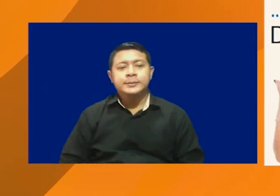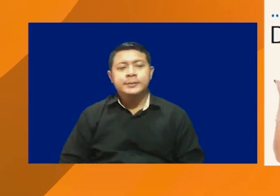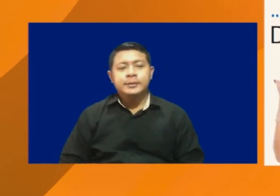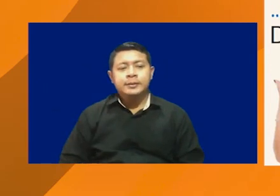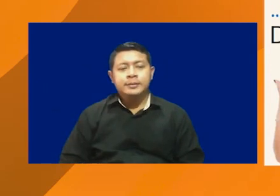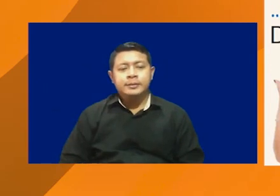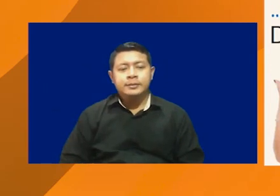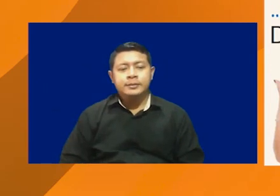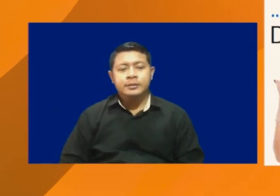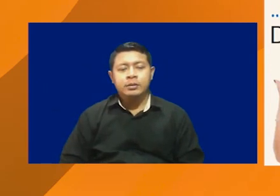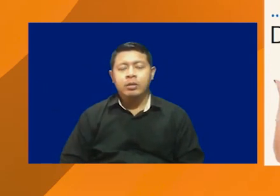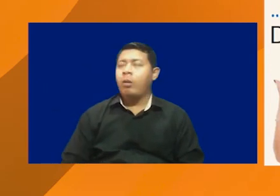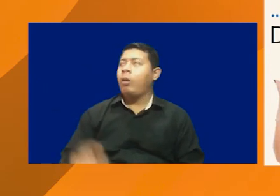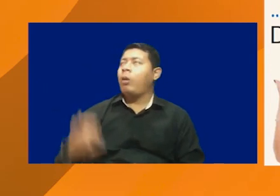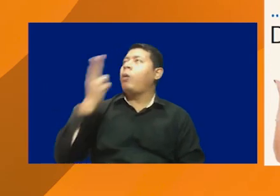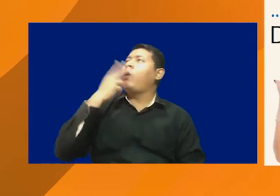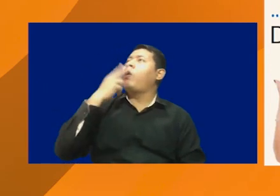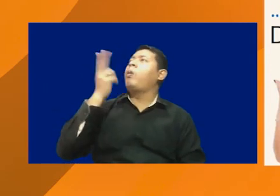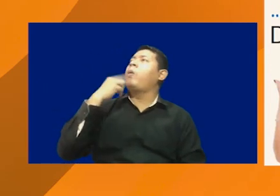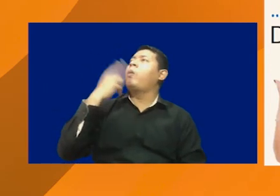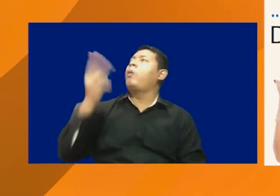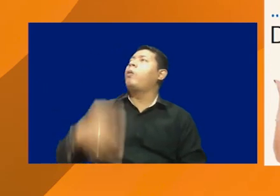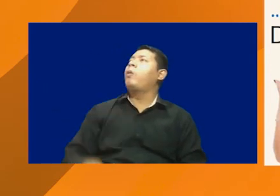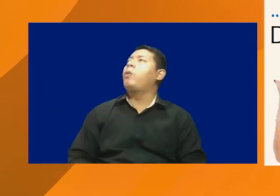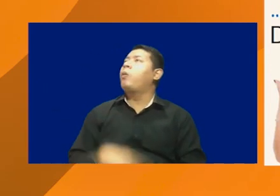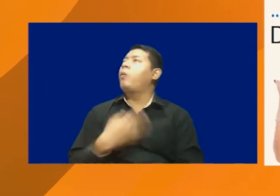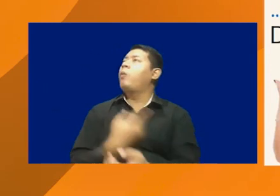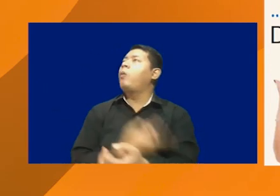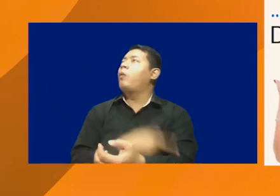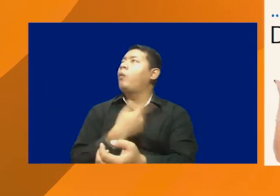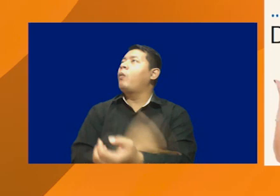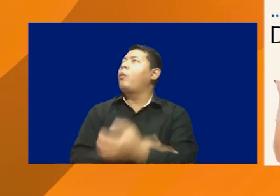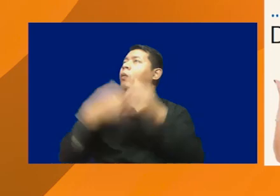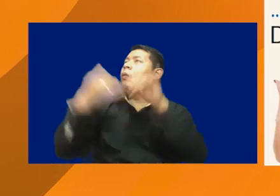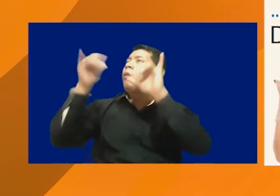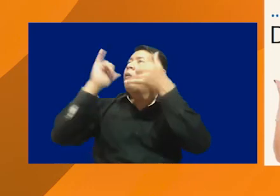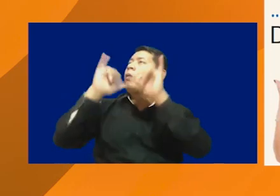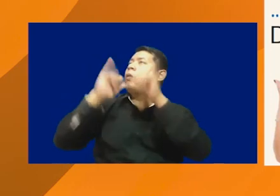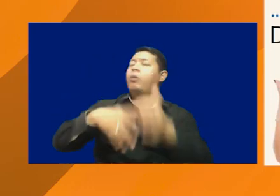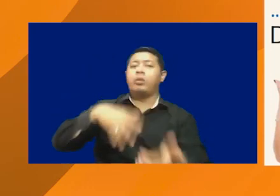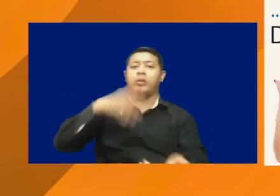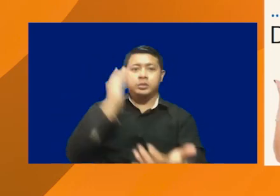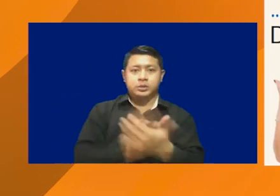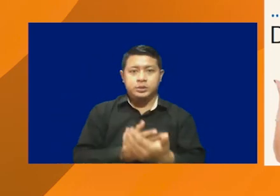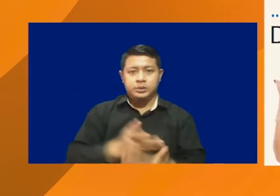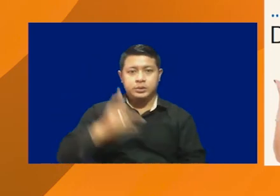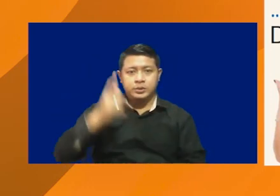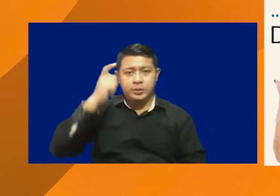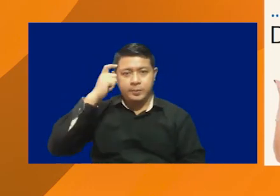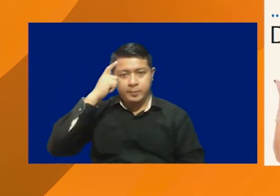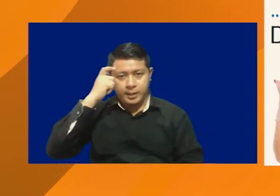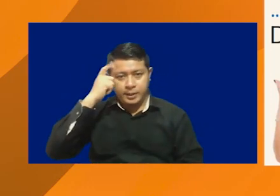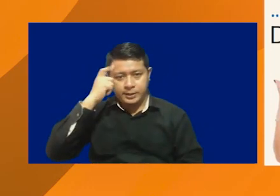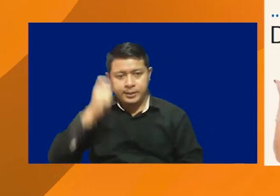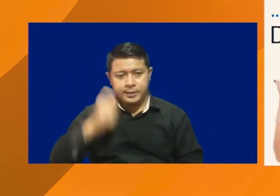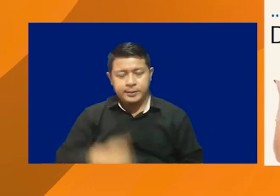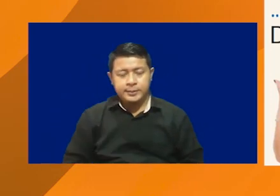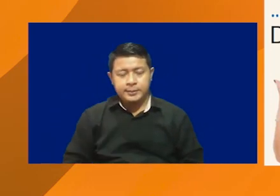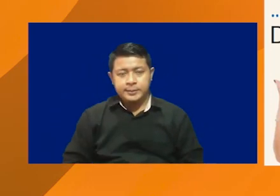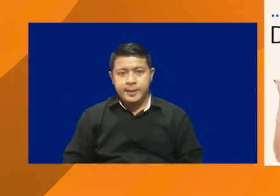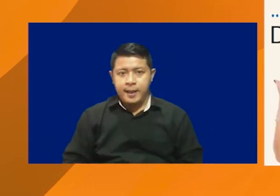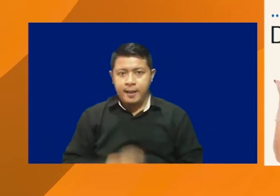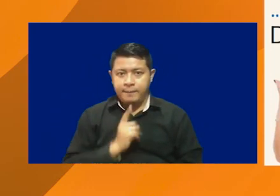dalam lingkungannya. Bisa jadi seorang perokok, pemabuk, narkoba, dan mogok belajar.